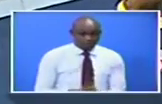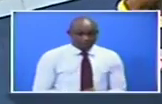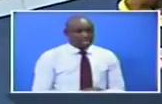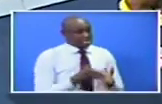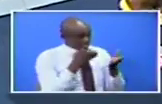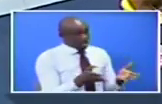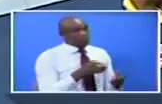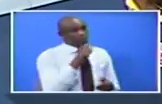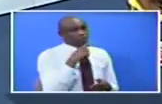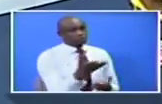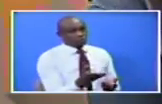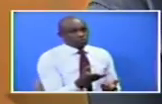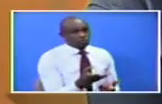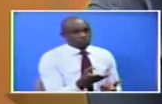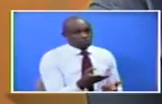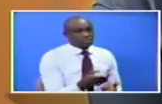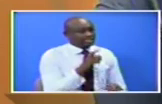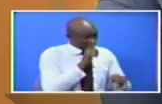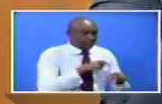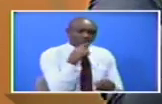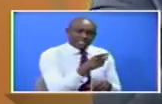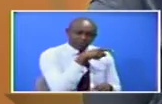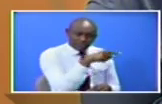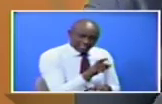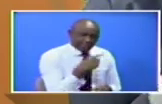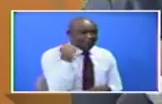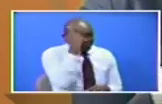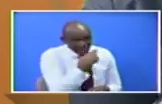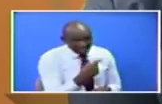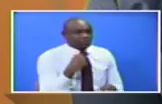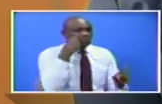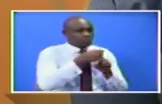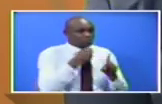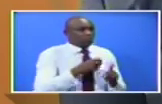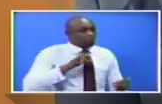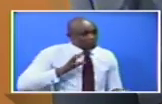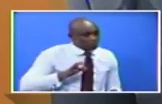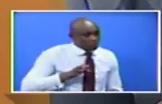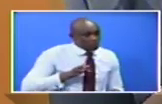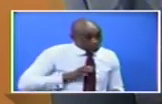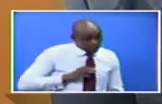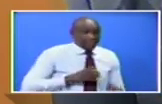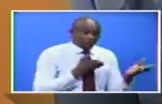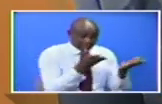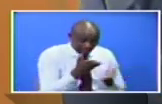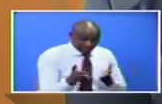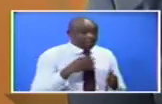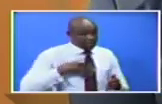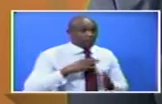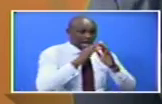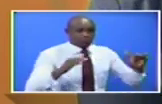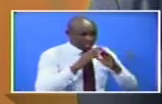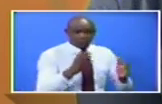kwa Kakame. Unaposema kwamba wewe ndiye sura ama mtetezi wa wale wafanyakazi wa chumbani au tuseme